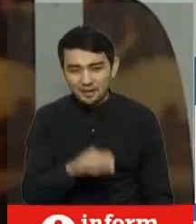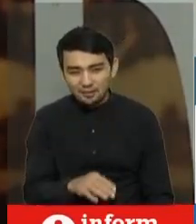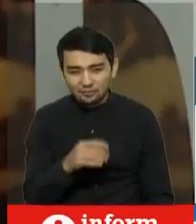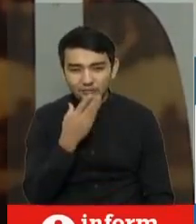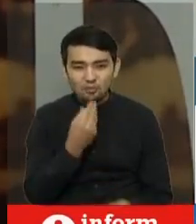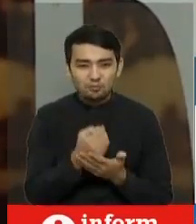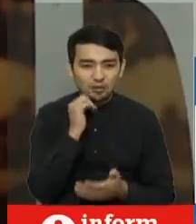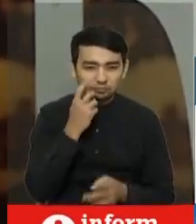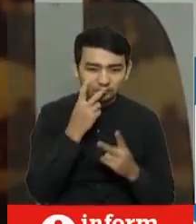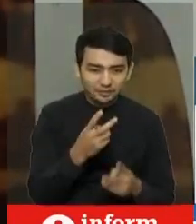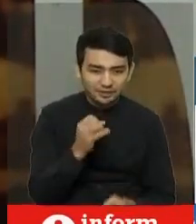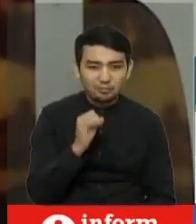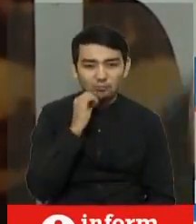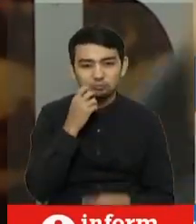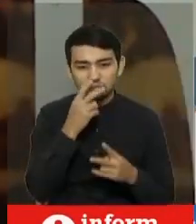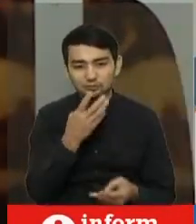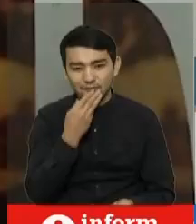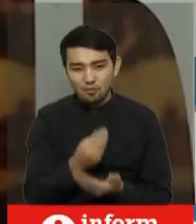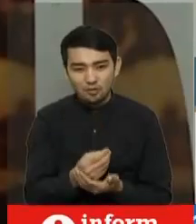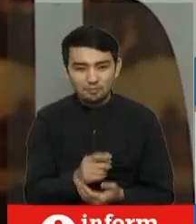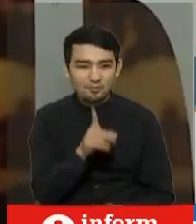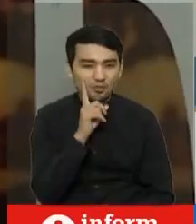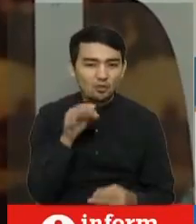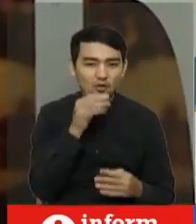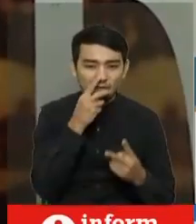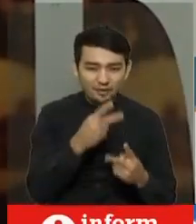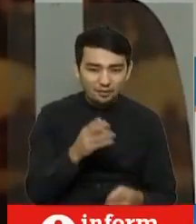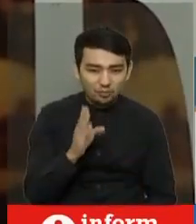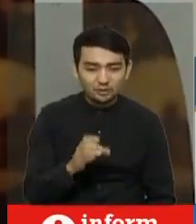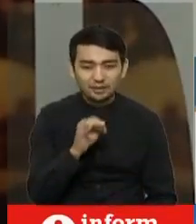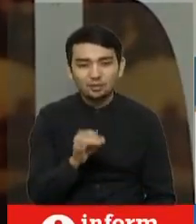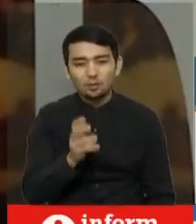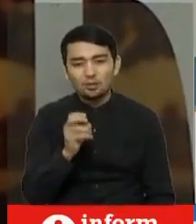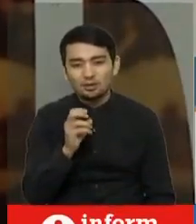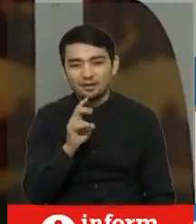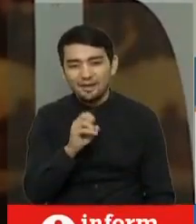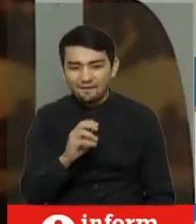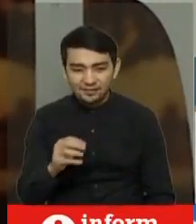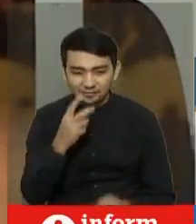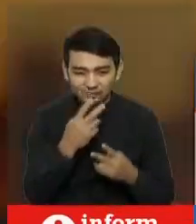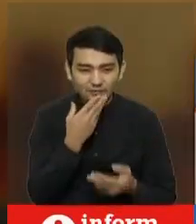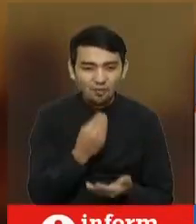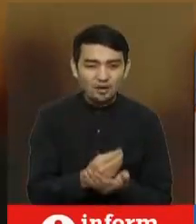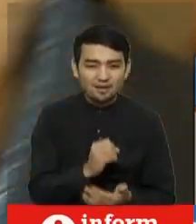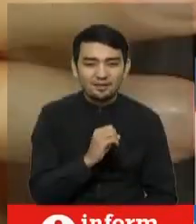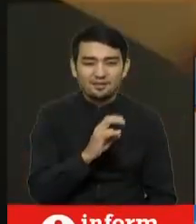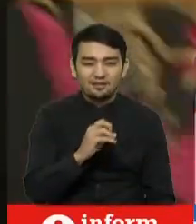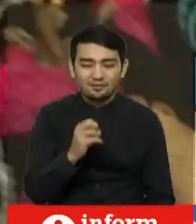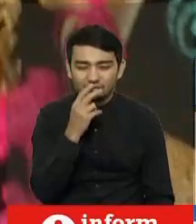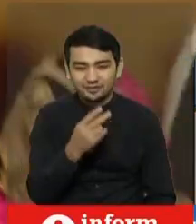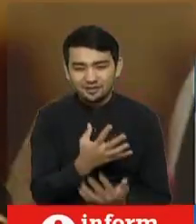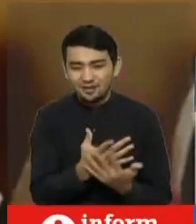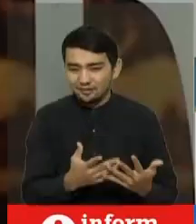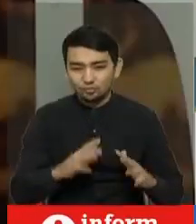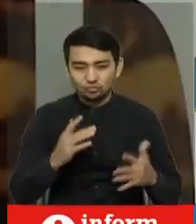әжесін көреді, әжелеріміз көрсе өзінің жастық шағын көреді, келіндер көрсе өзінің енесін көреді, енелер өзін көреді. Бұл жерде